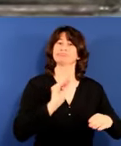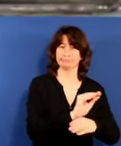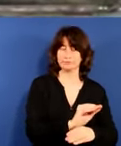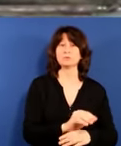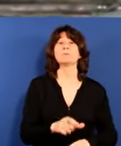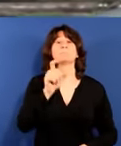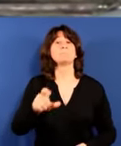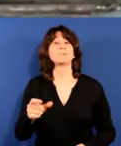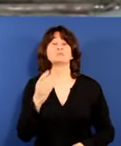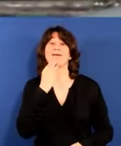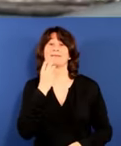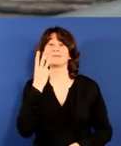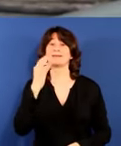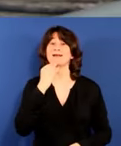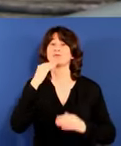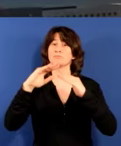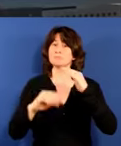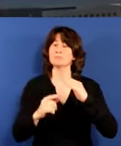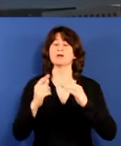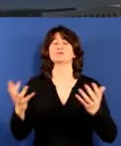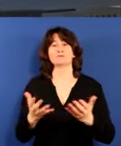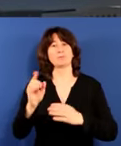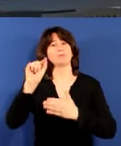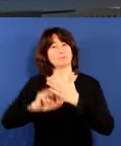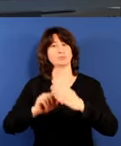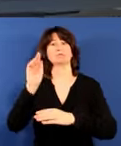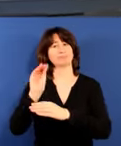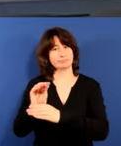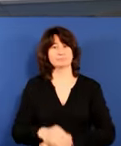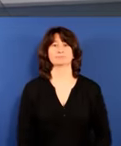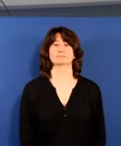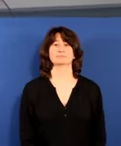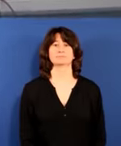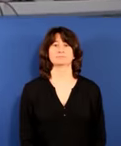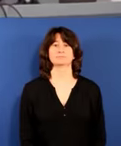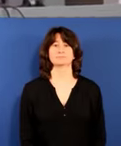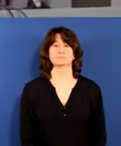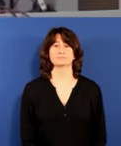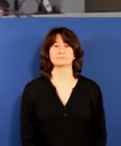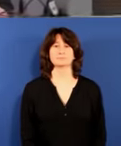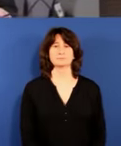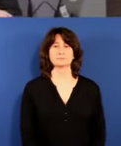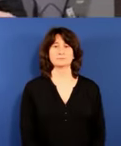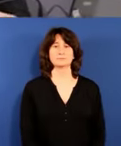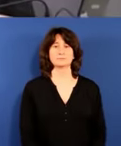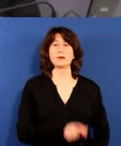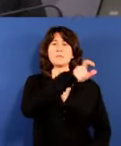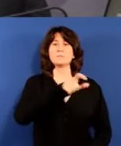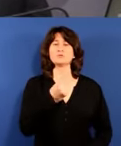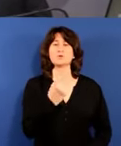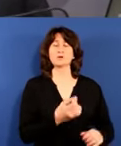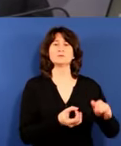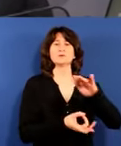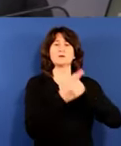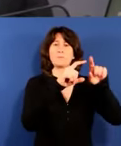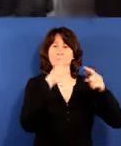enpleguaren bidez euren enpresa edo mikroenpresak sortuz. Bigarrenik Jose Luis Bilbaok azaldu du Bizkaiko foru aldundiak 25 milioi